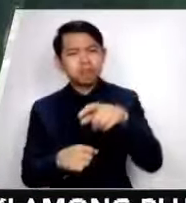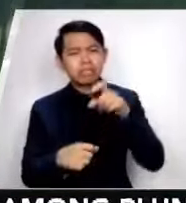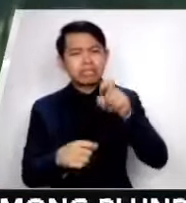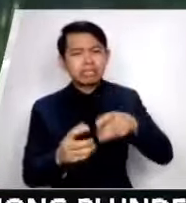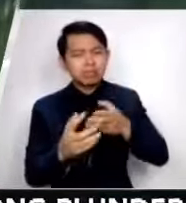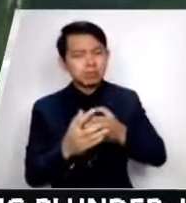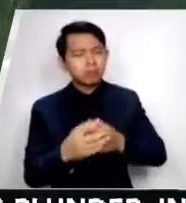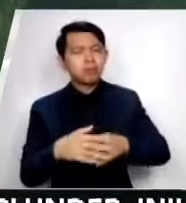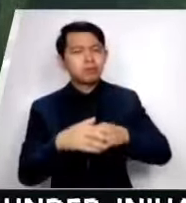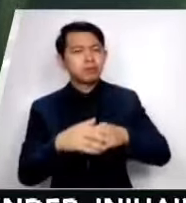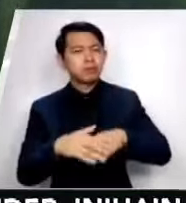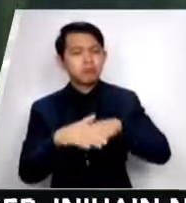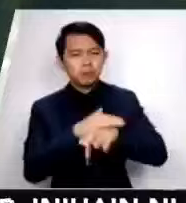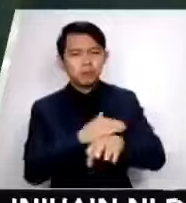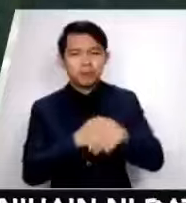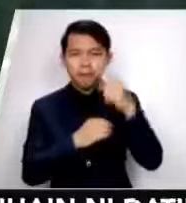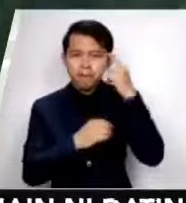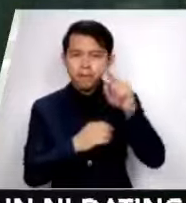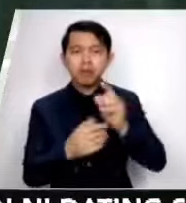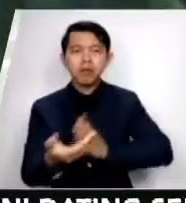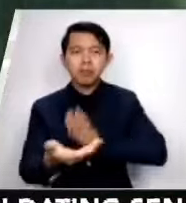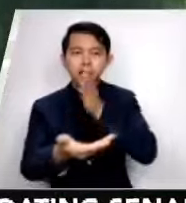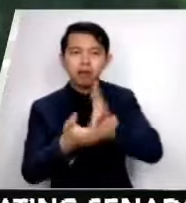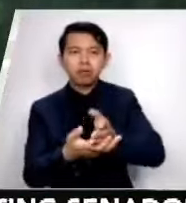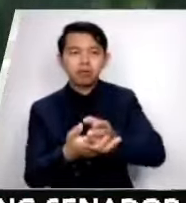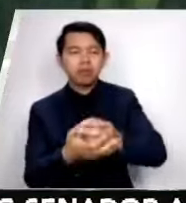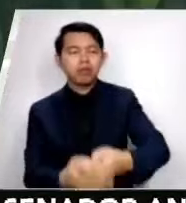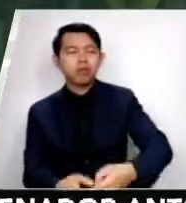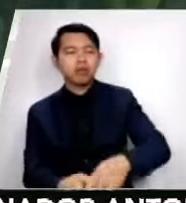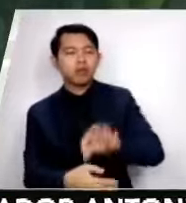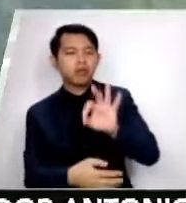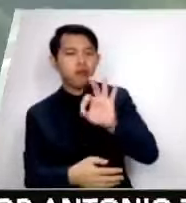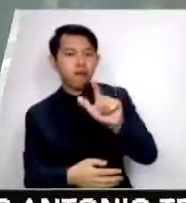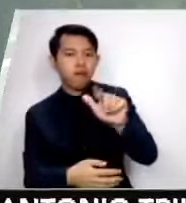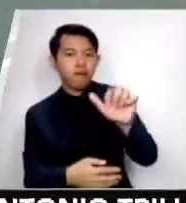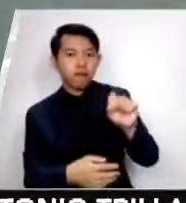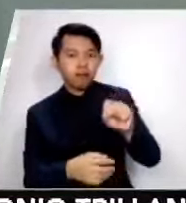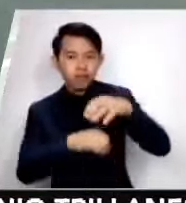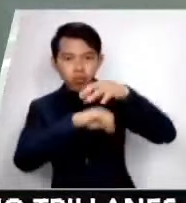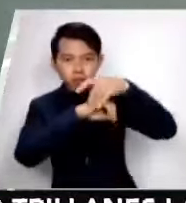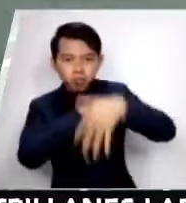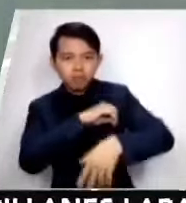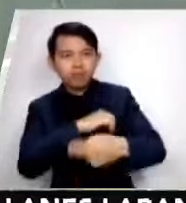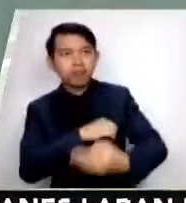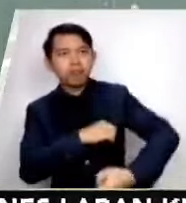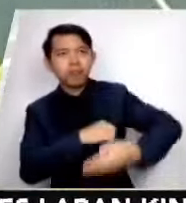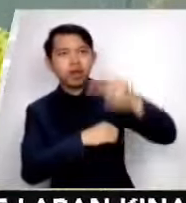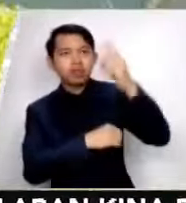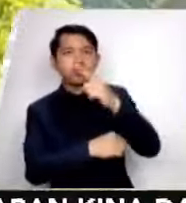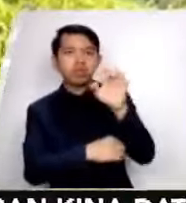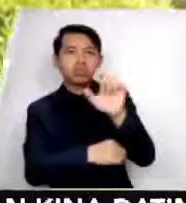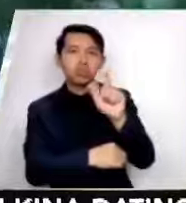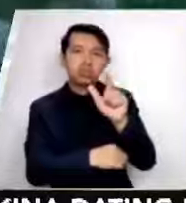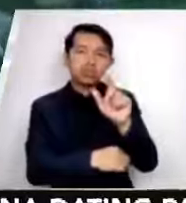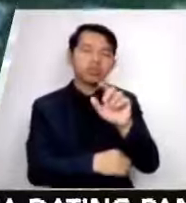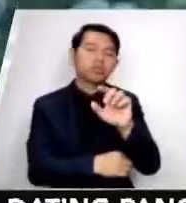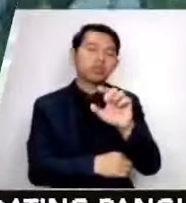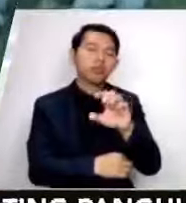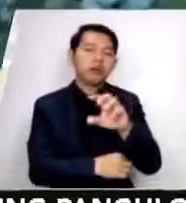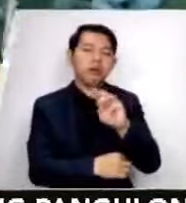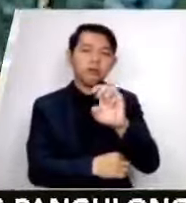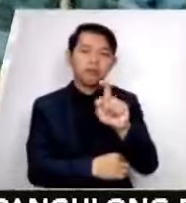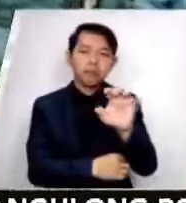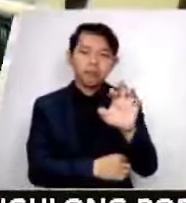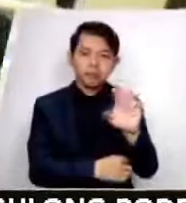Awasan Falls sa Sigay, Ilocos Sur. Sa taas sa 120 meters, ito ang pinakamataas na talon sa Region 1. Inabot ng